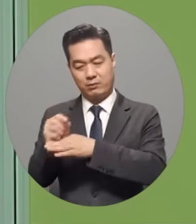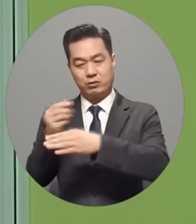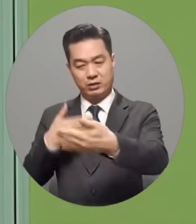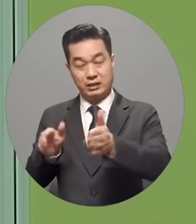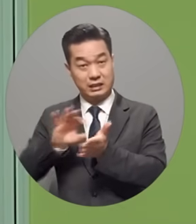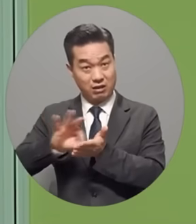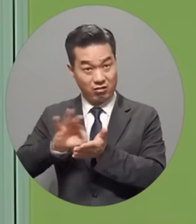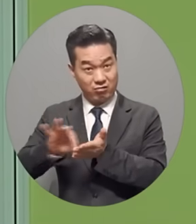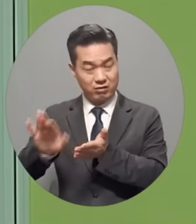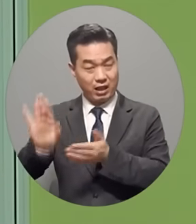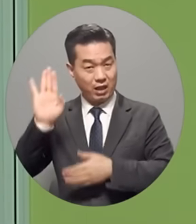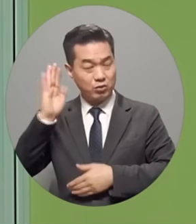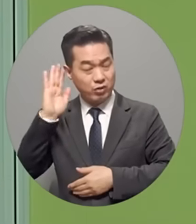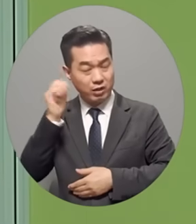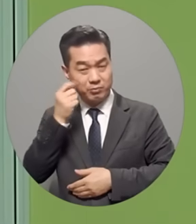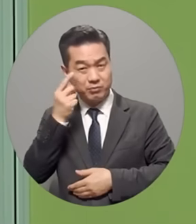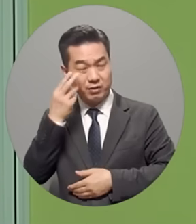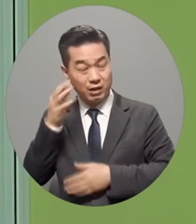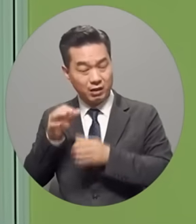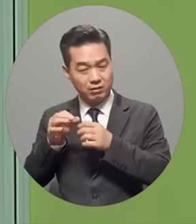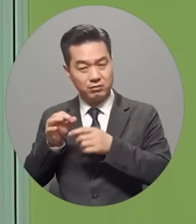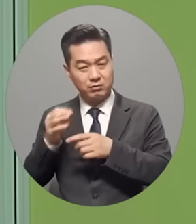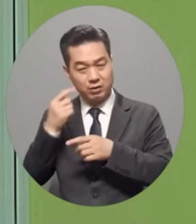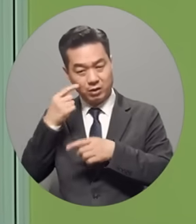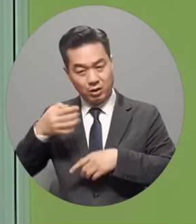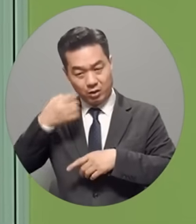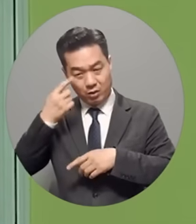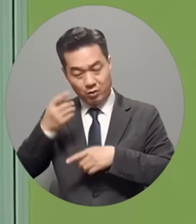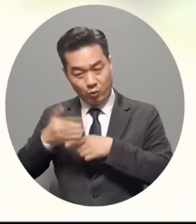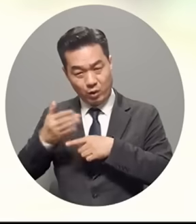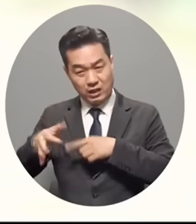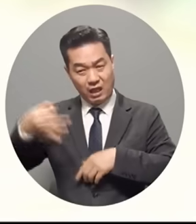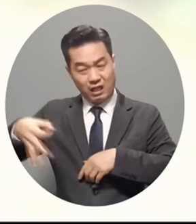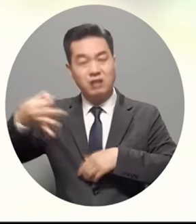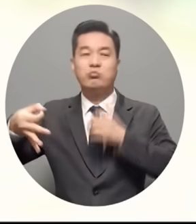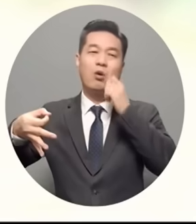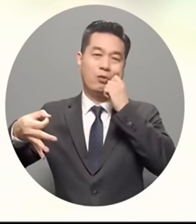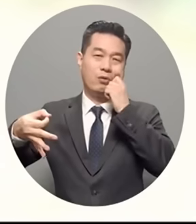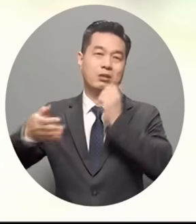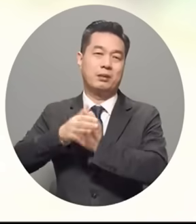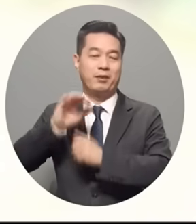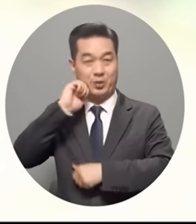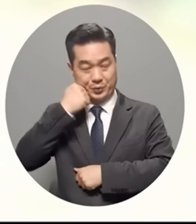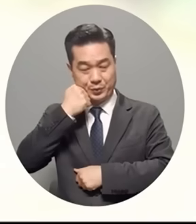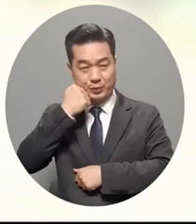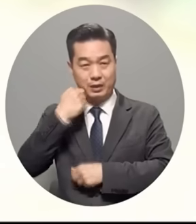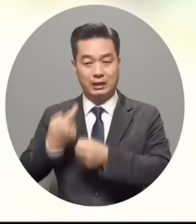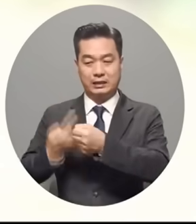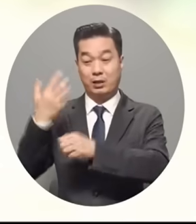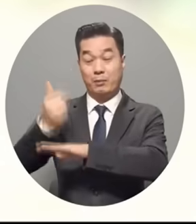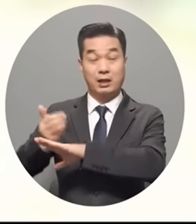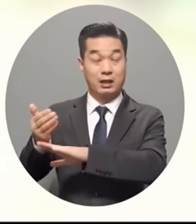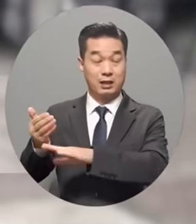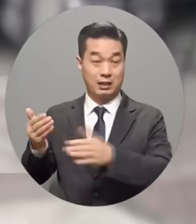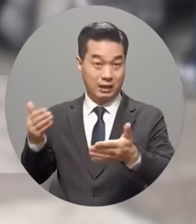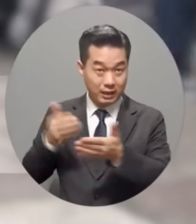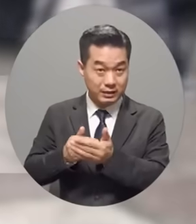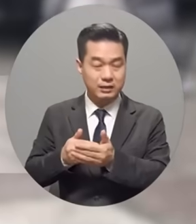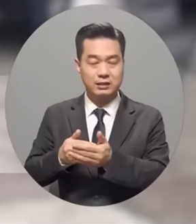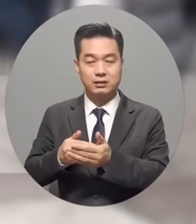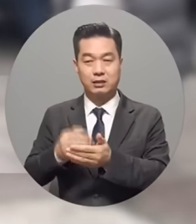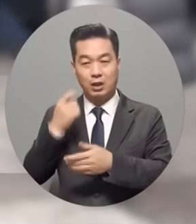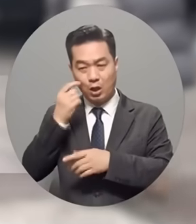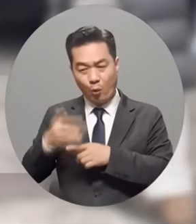최근 몇 달간 월세를 밀리는 등 생활고에 시달렸던 것으로 보입니다. 지난해 말까지 가게 임대인에게 밀린 월세를